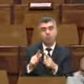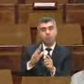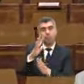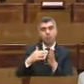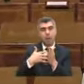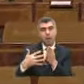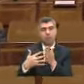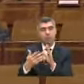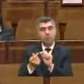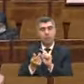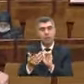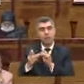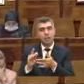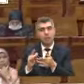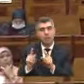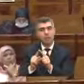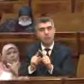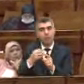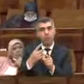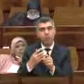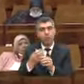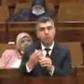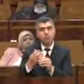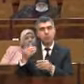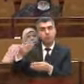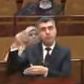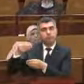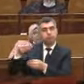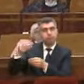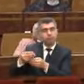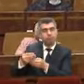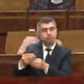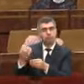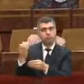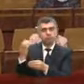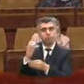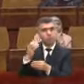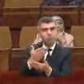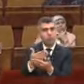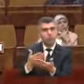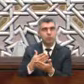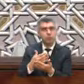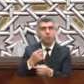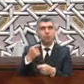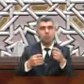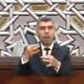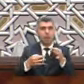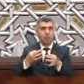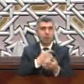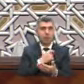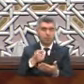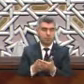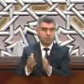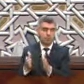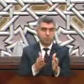التحول الرقمي على مستوى المحاكمة عن بعد والخدمات الرقمية والتبادل المادي للمساطر. شكرا سيد الوزير، تفضلوا.